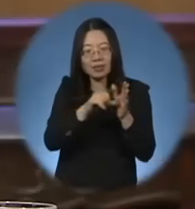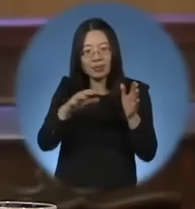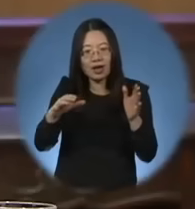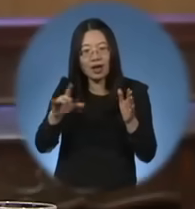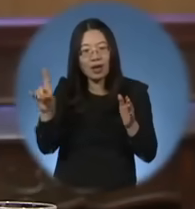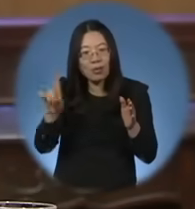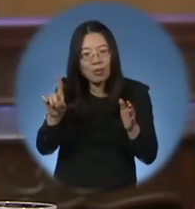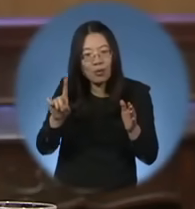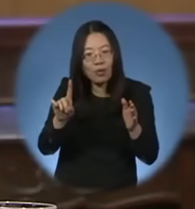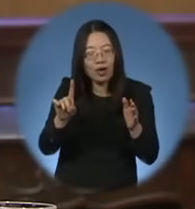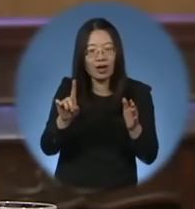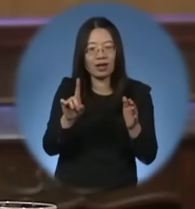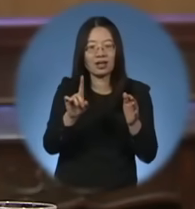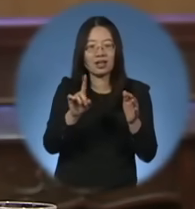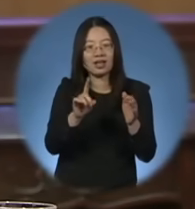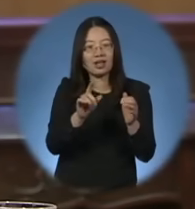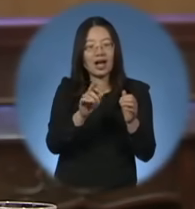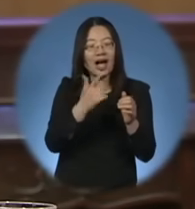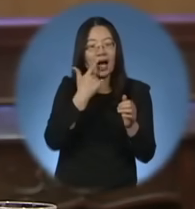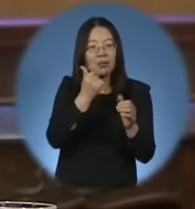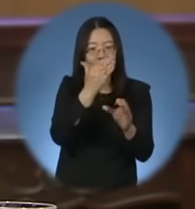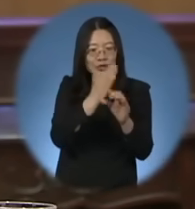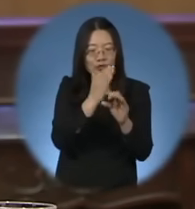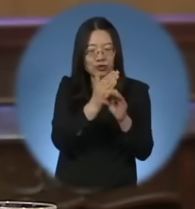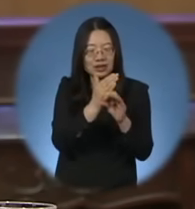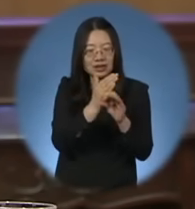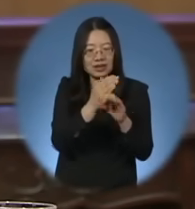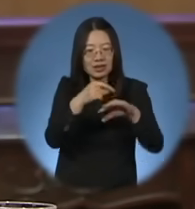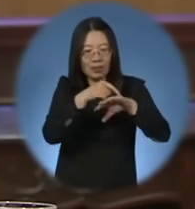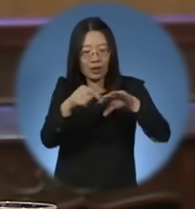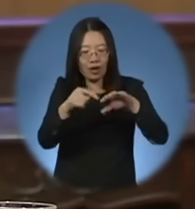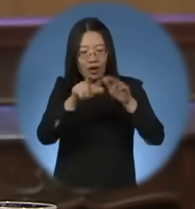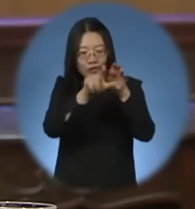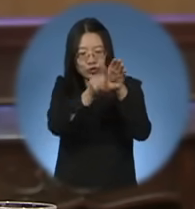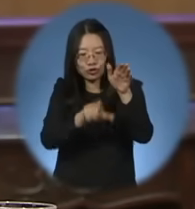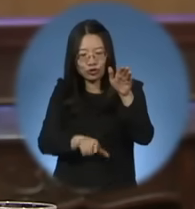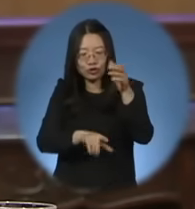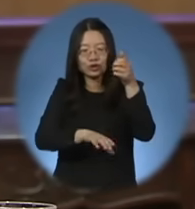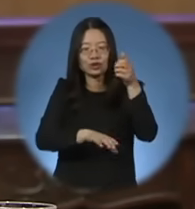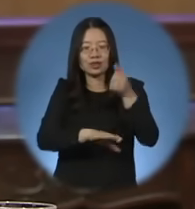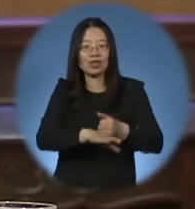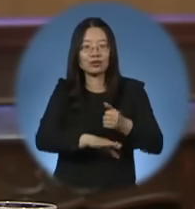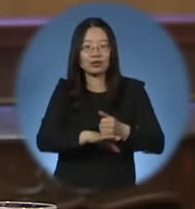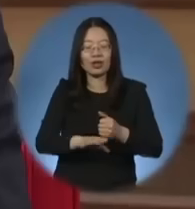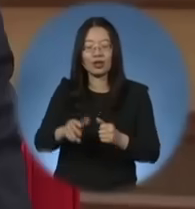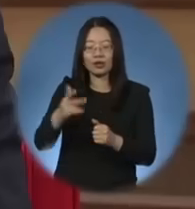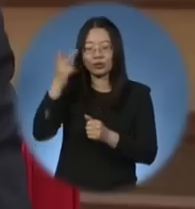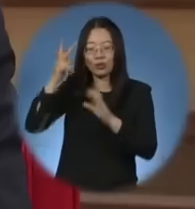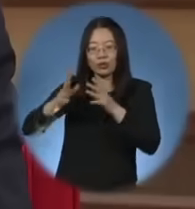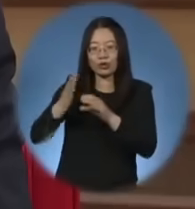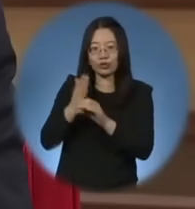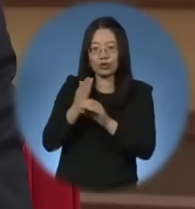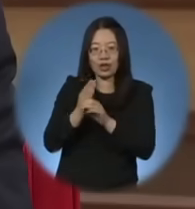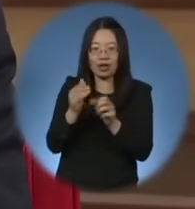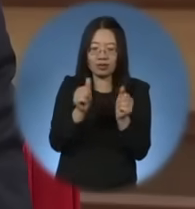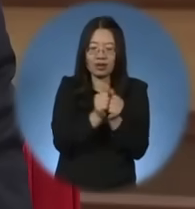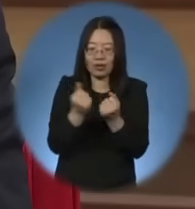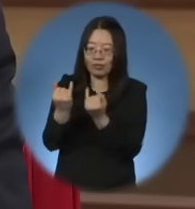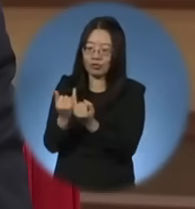저 유명한 북계 계통은 그거 좀 좀 나중에 한 거예요 조선 중기 때까지는